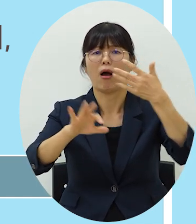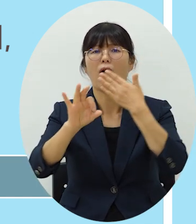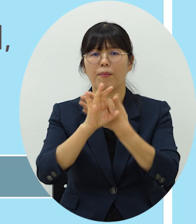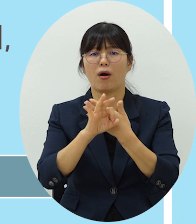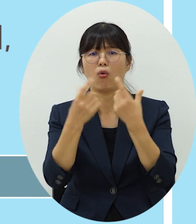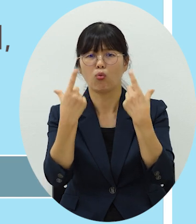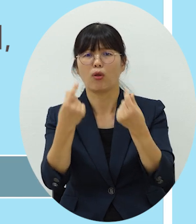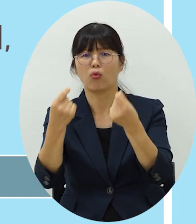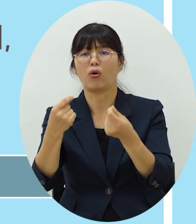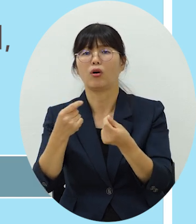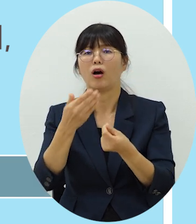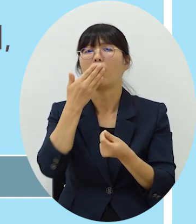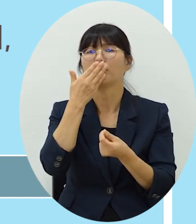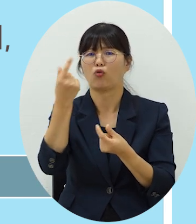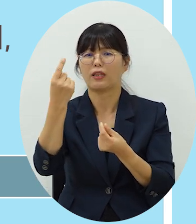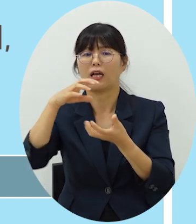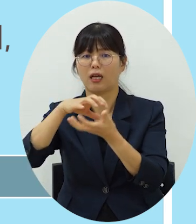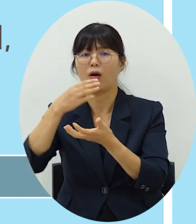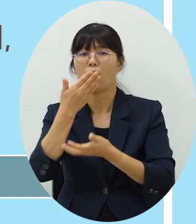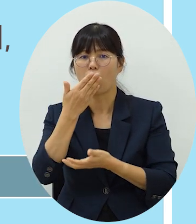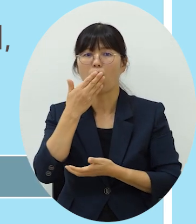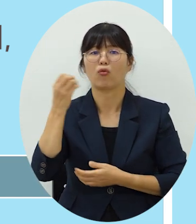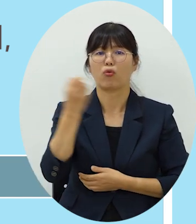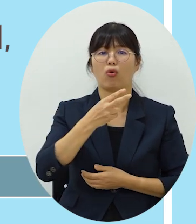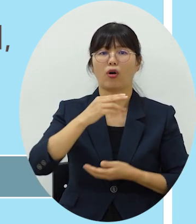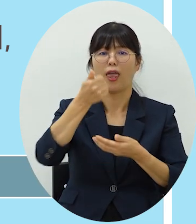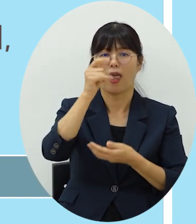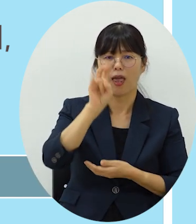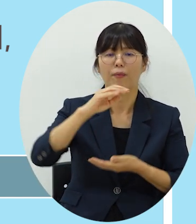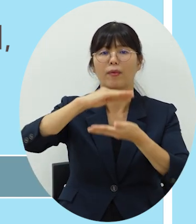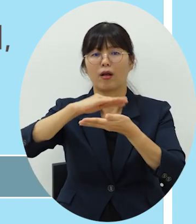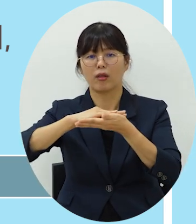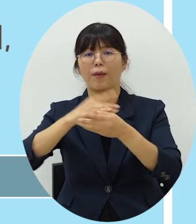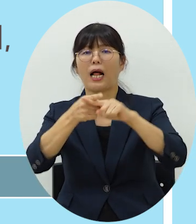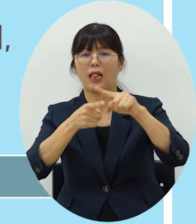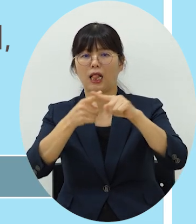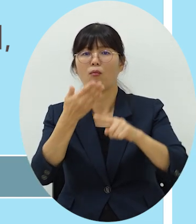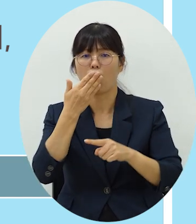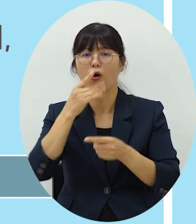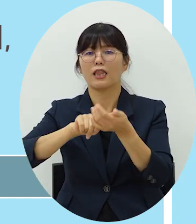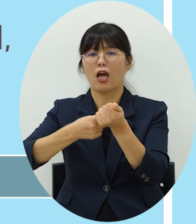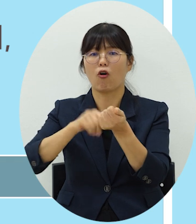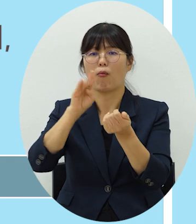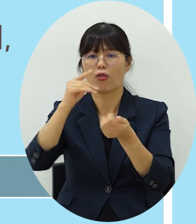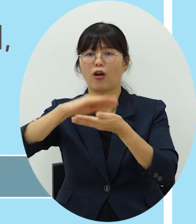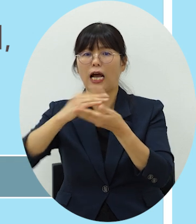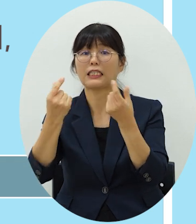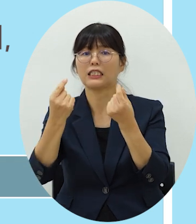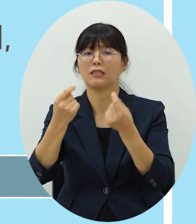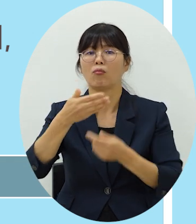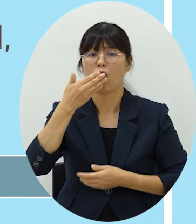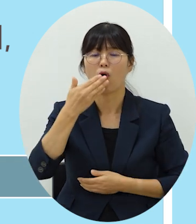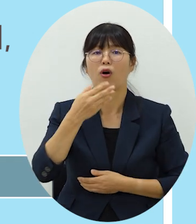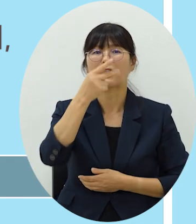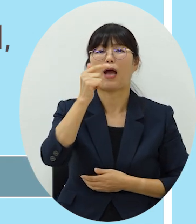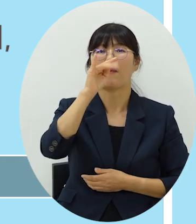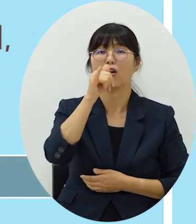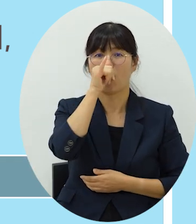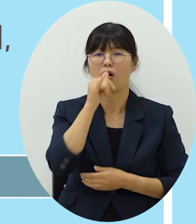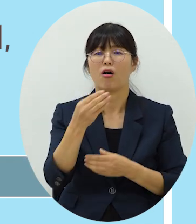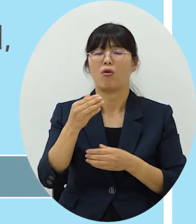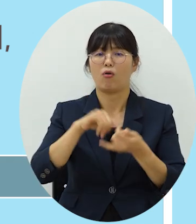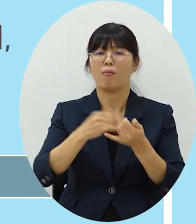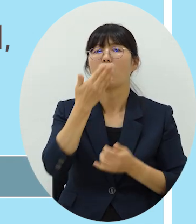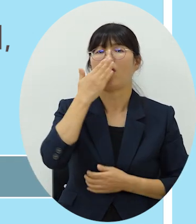양의 당분 음식을 섭취하고 그 이상이면 햄 샌드위치 반개, 땅콩 버터 샌드위치 같이 단백질이 들어간